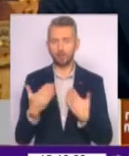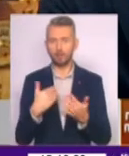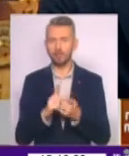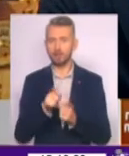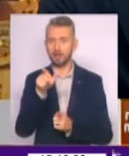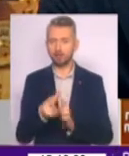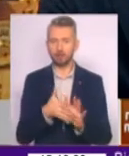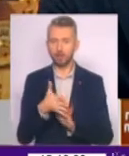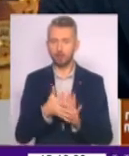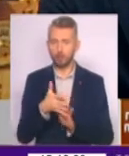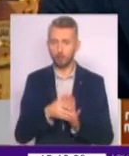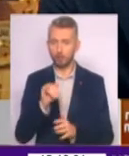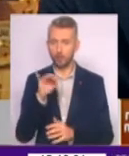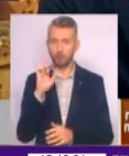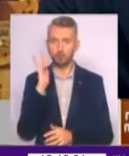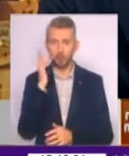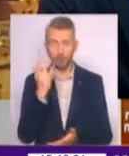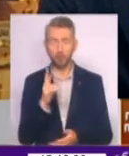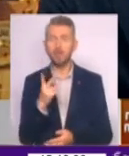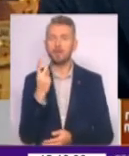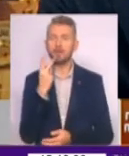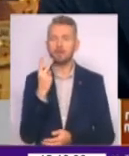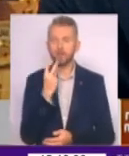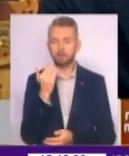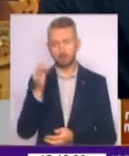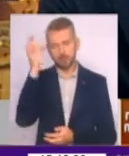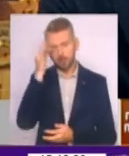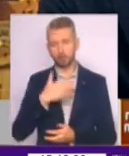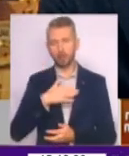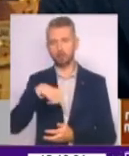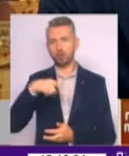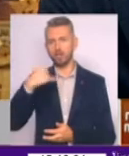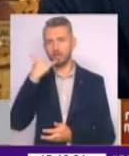перекладач жестової мови Ігор Бондаренко. Як завжди, нагадаю вам наш номер телефону